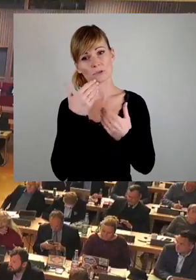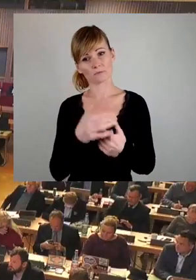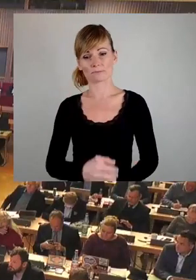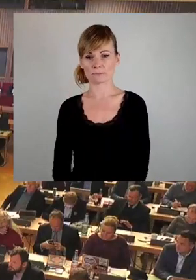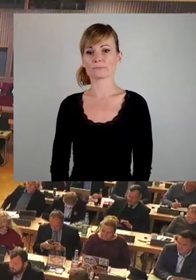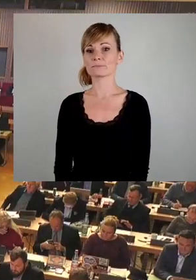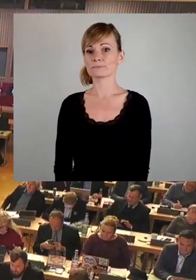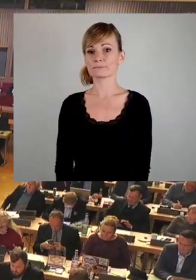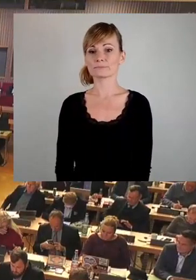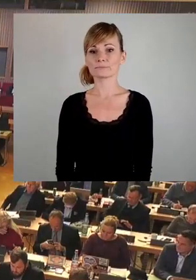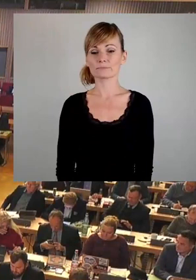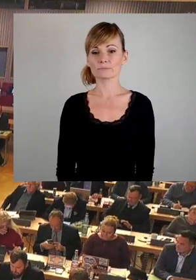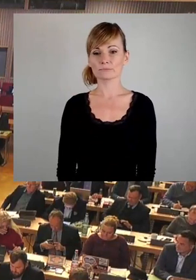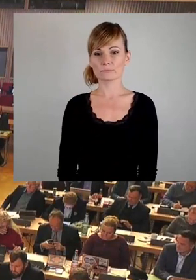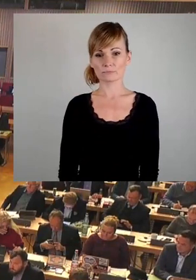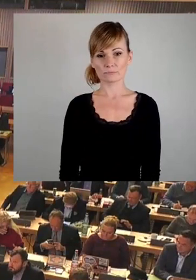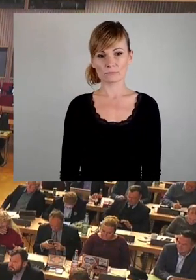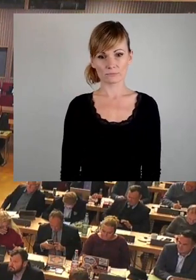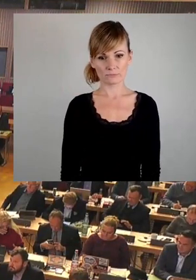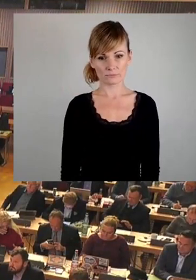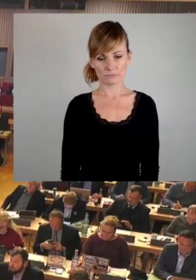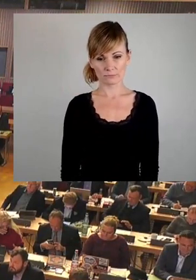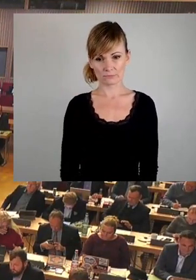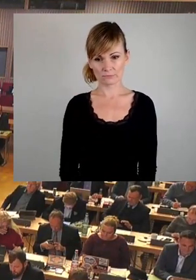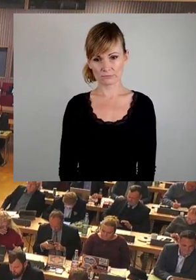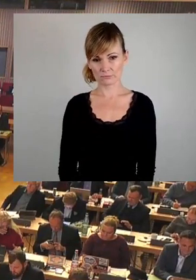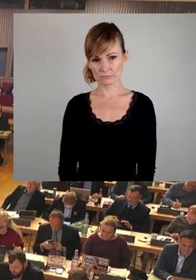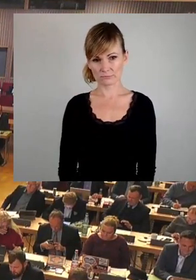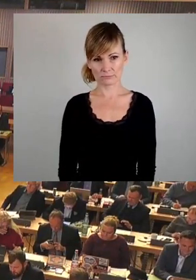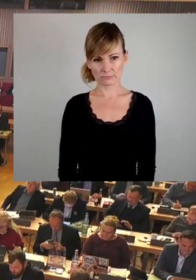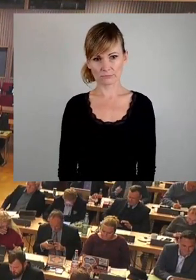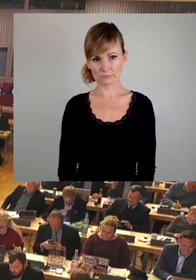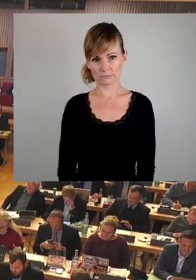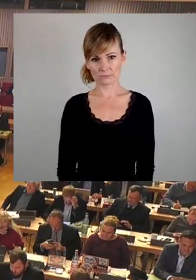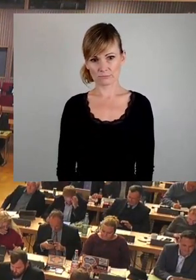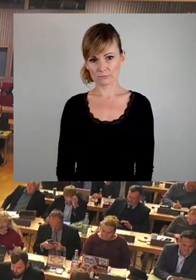So, nächster Redner, Herr Hassler, dann Herr Engel. Herr Hassler.